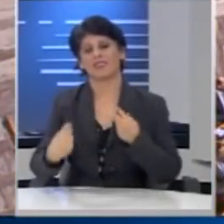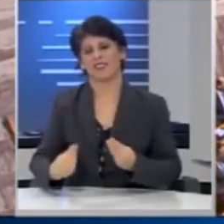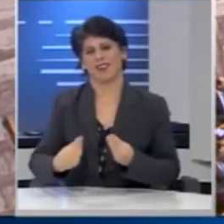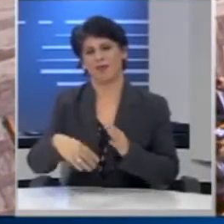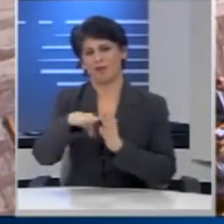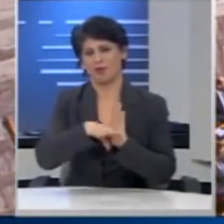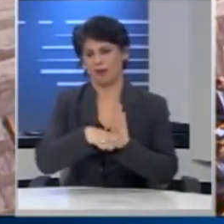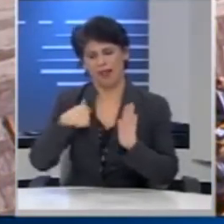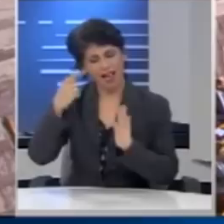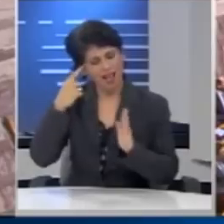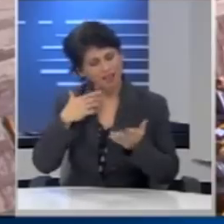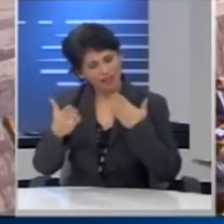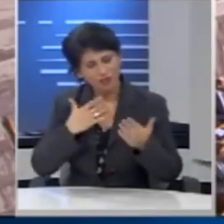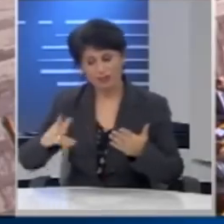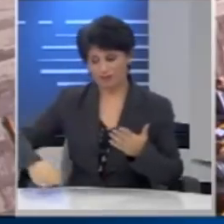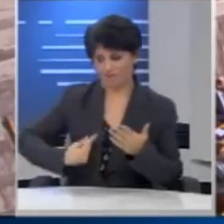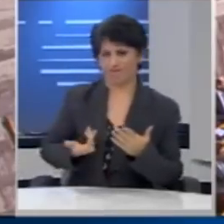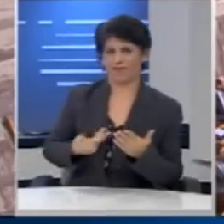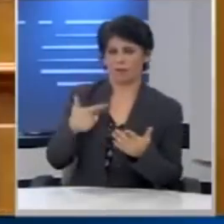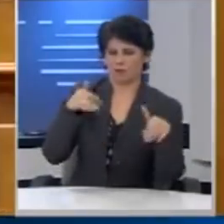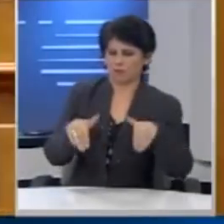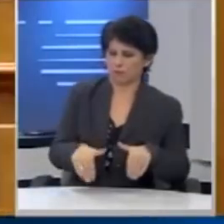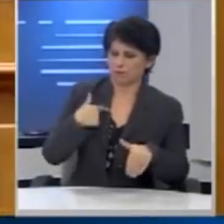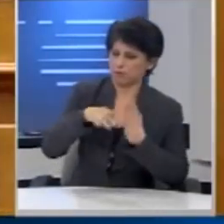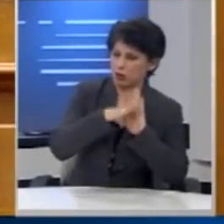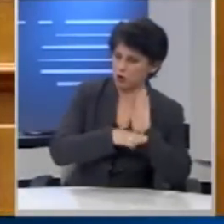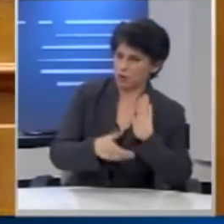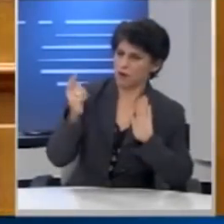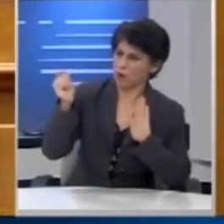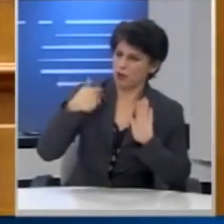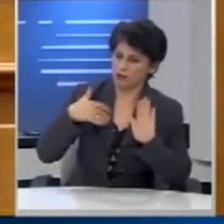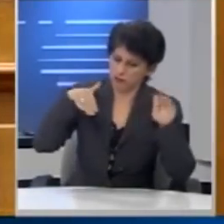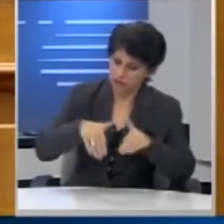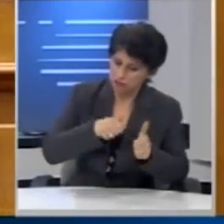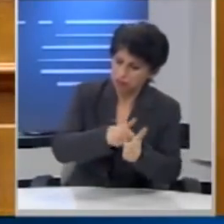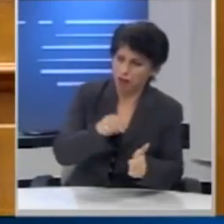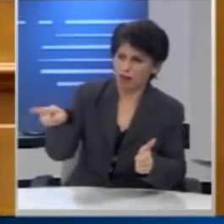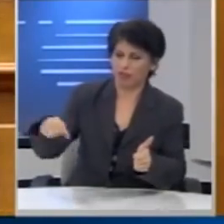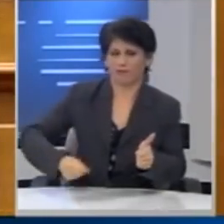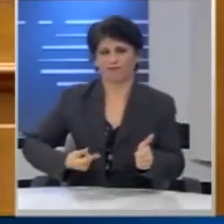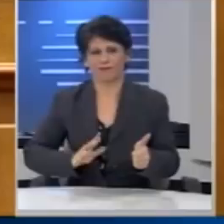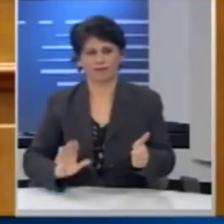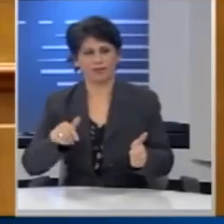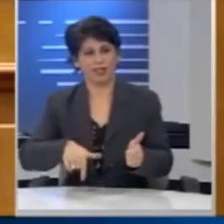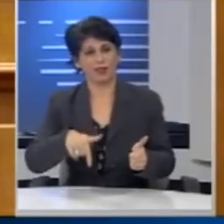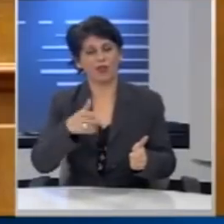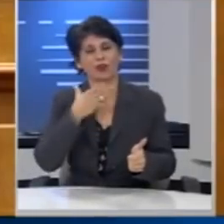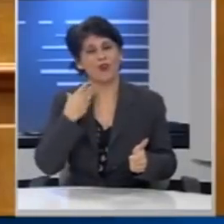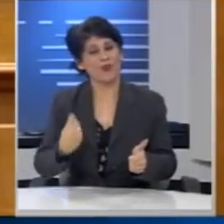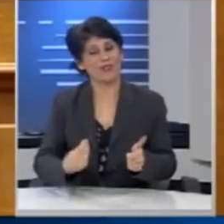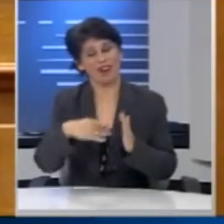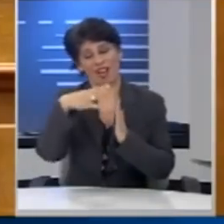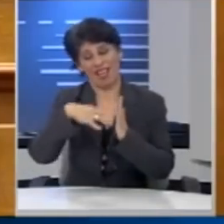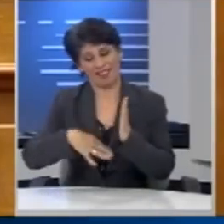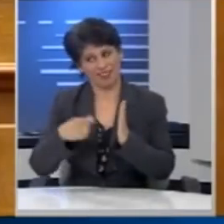γιατί έχετε μία ενόχληση όταν είμαστε απλά συνεπείς στις πολιτικές μας. Έχω και εδώ ένα ωραίο